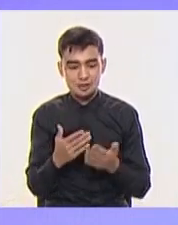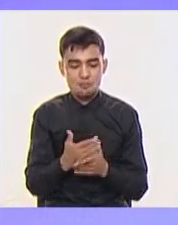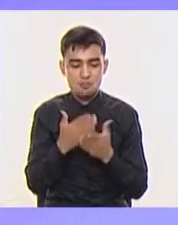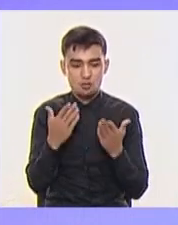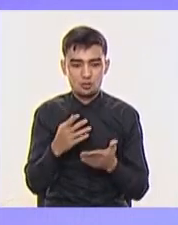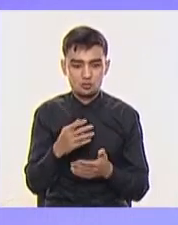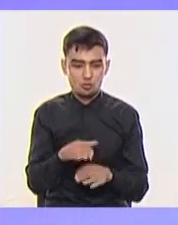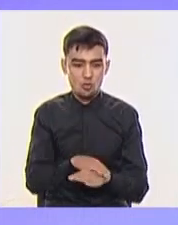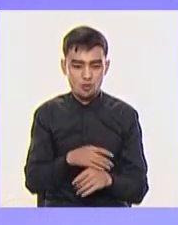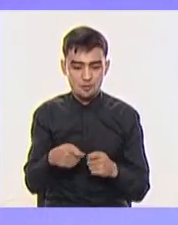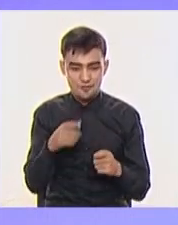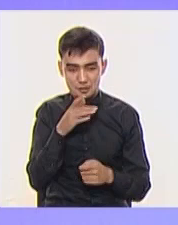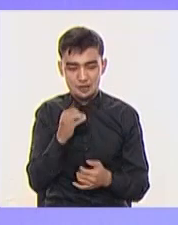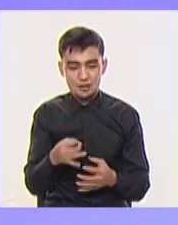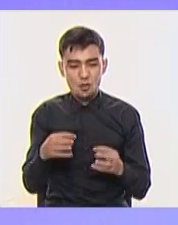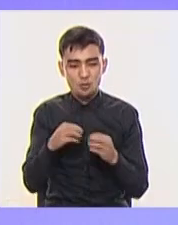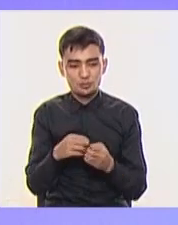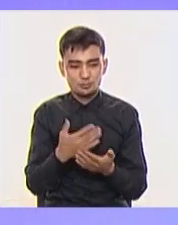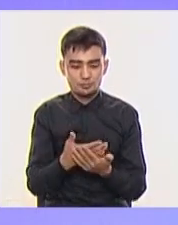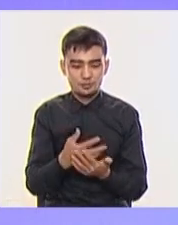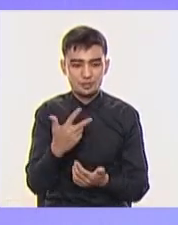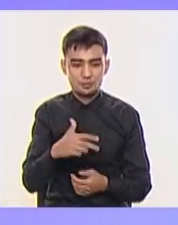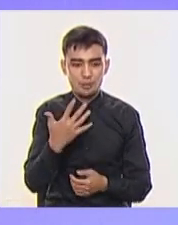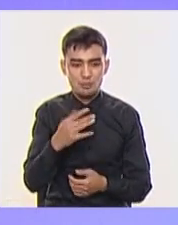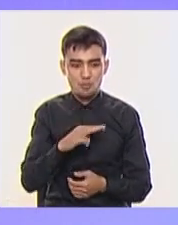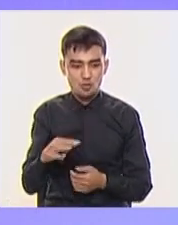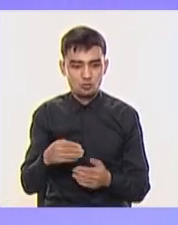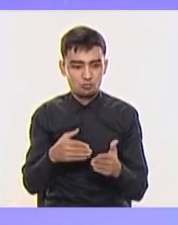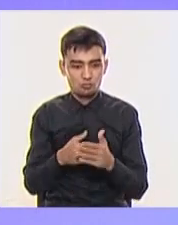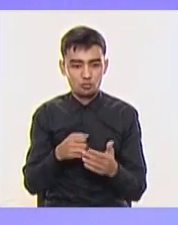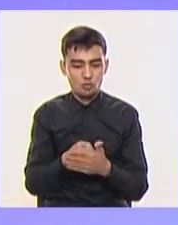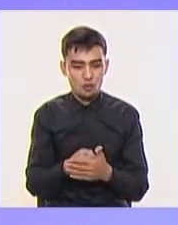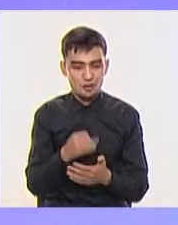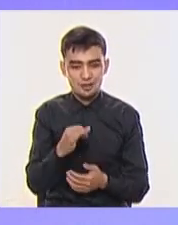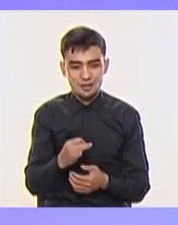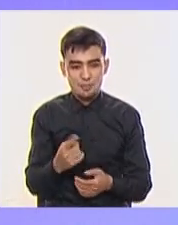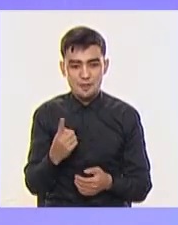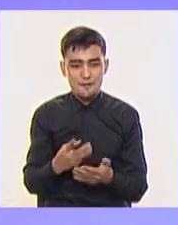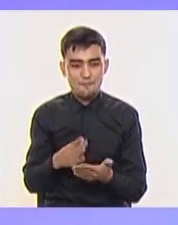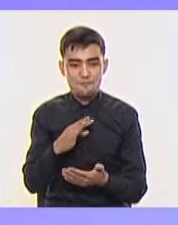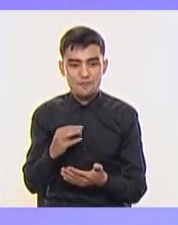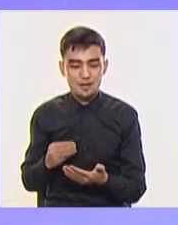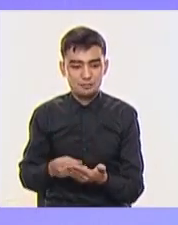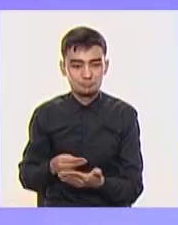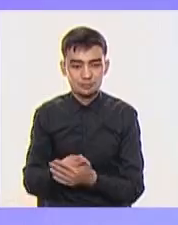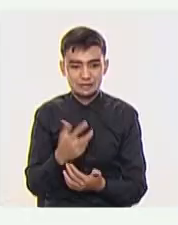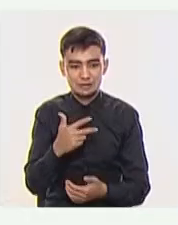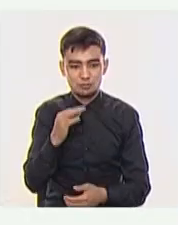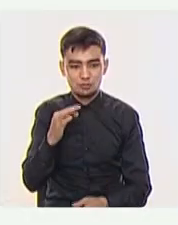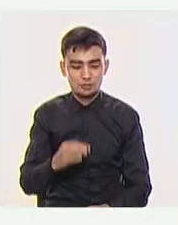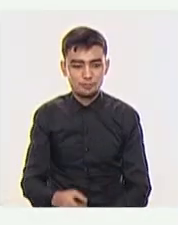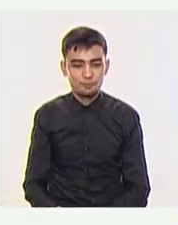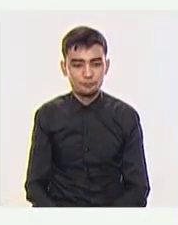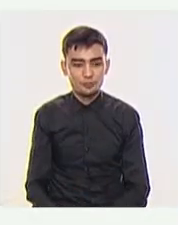более долгий. Максимальная сумма 35 миллионов тенге. Первоначальный взнос от 30%.